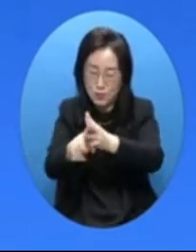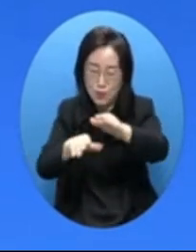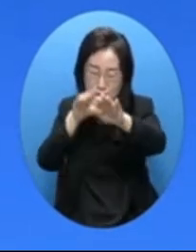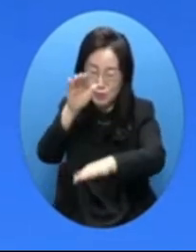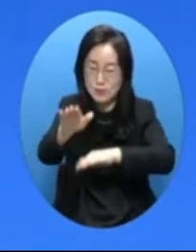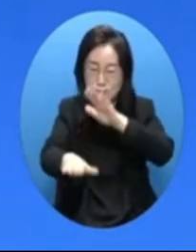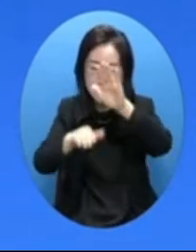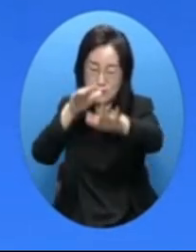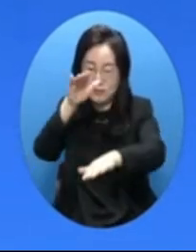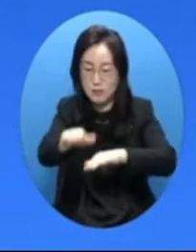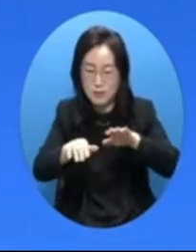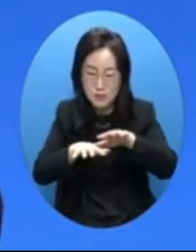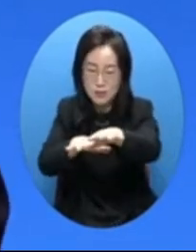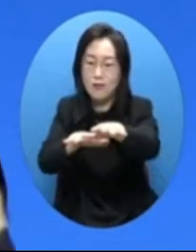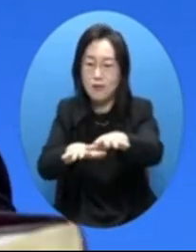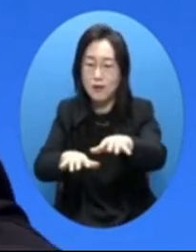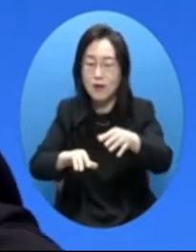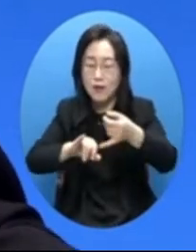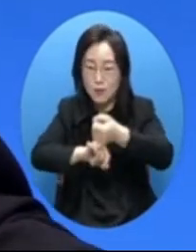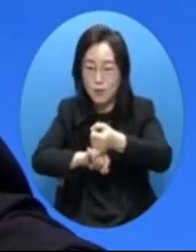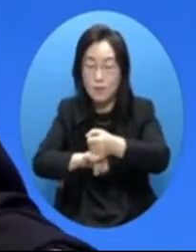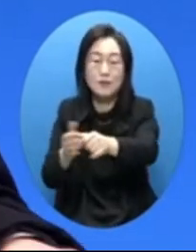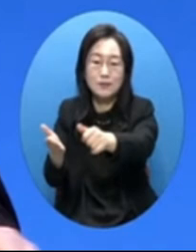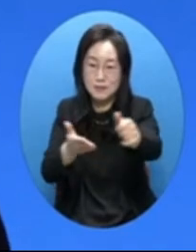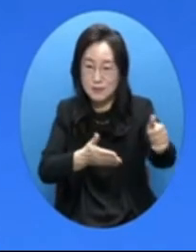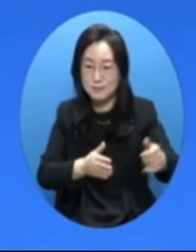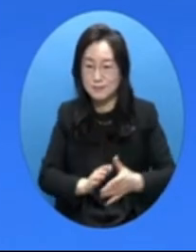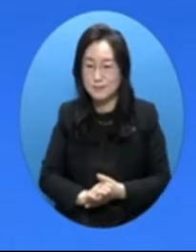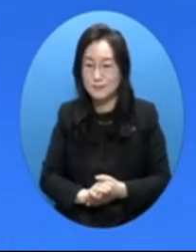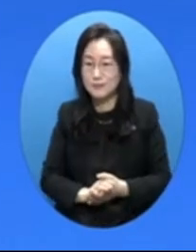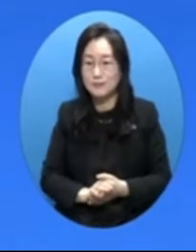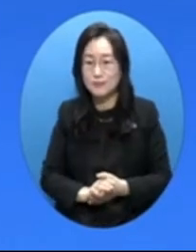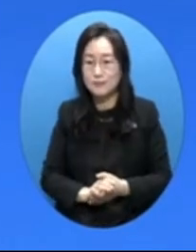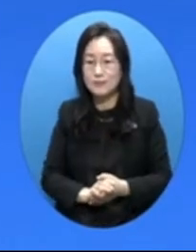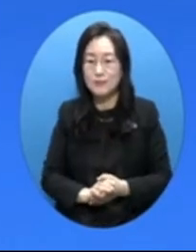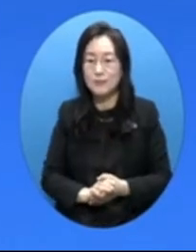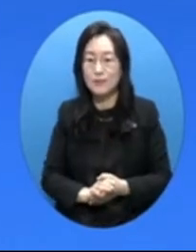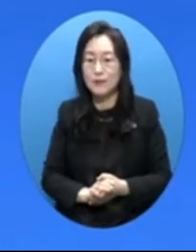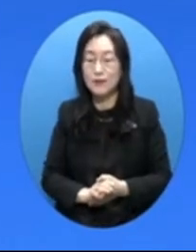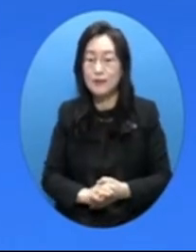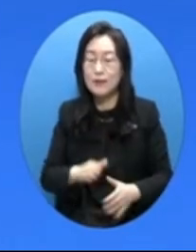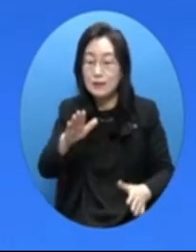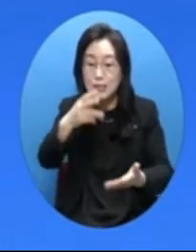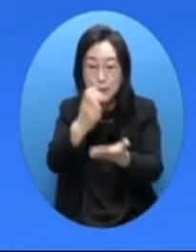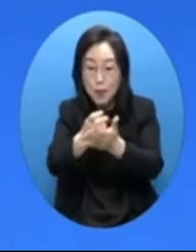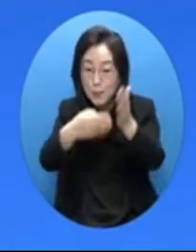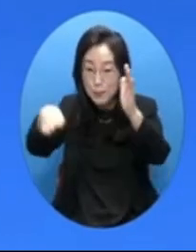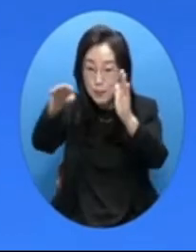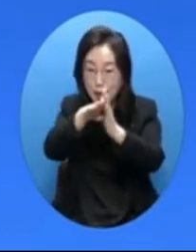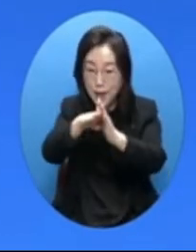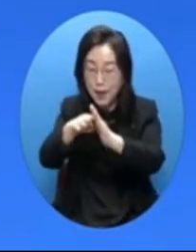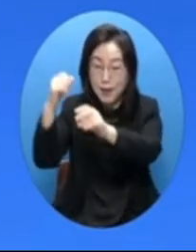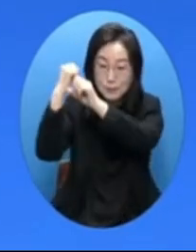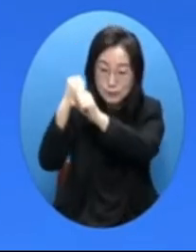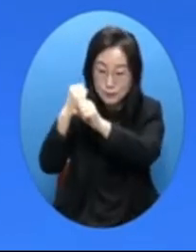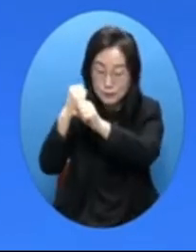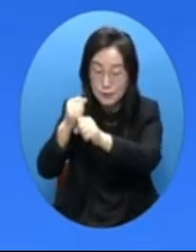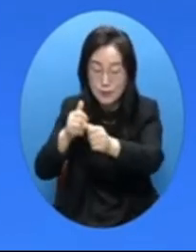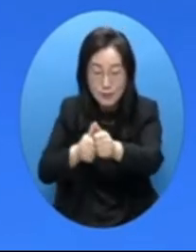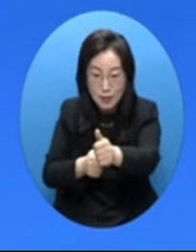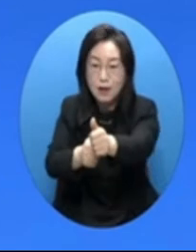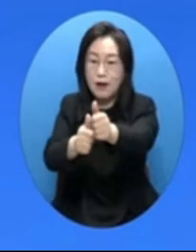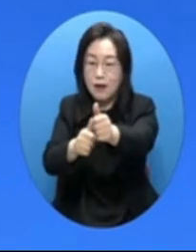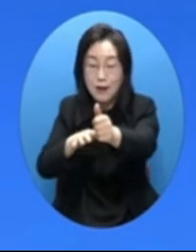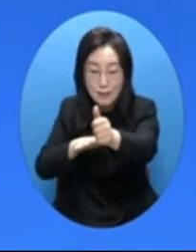또 전진 또 전진해 나가는 여러분들과 되기를 바랍니다 그래서이 법궤를 앞서고도이 따라가는데